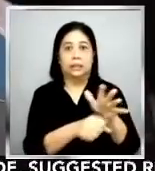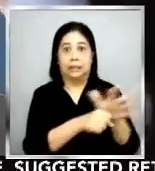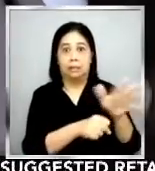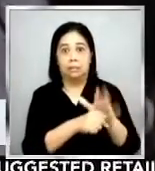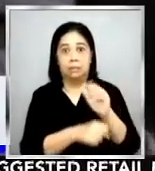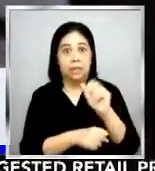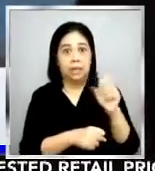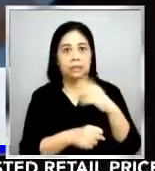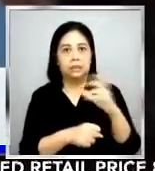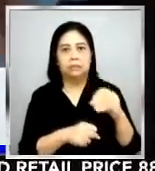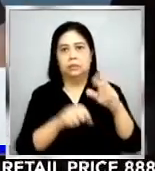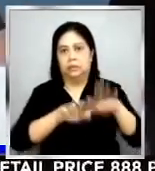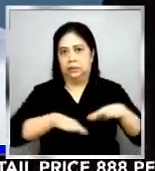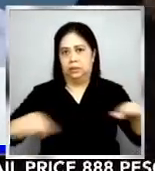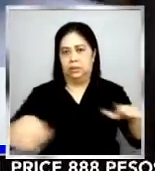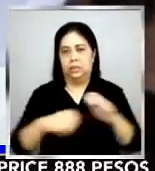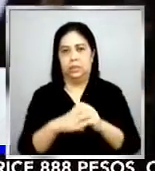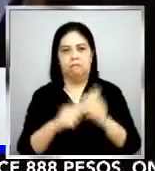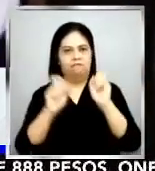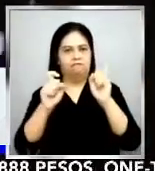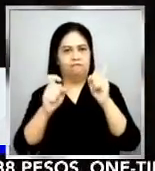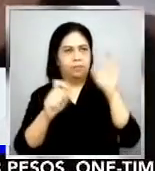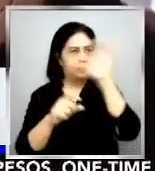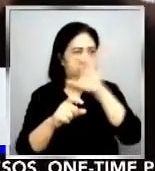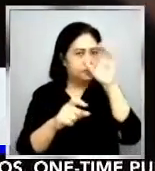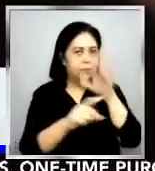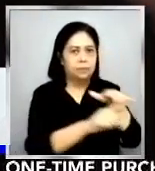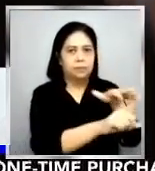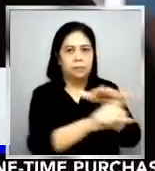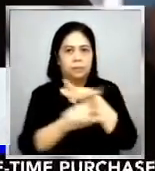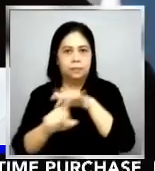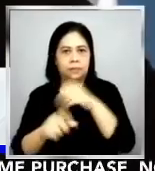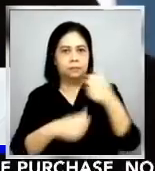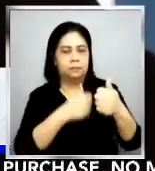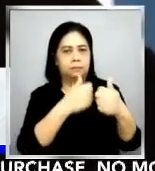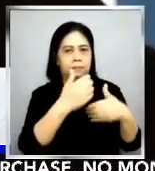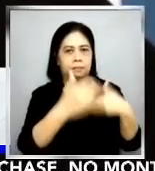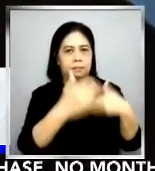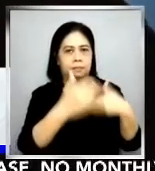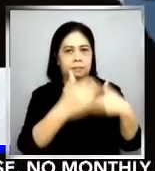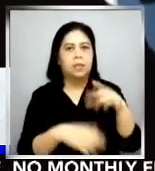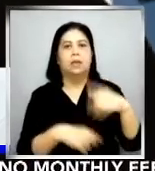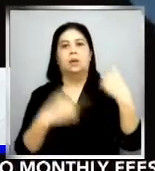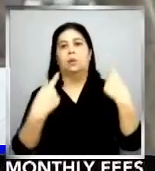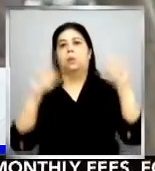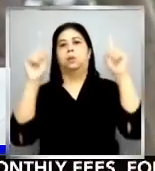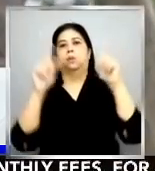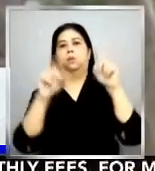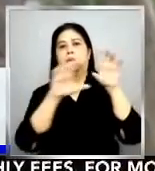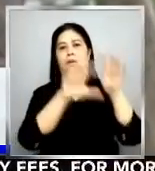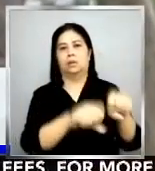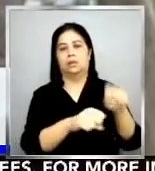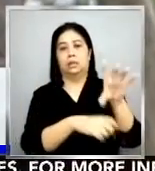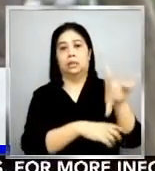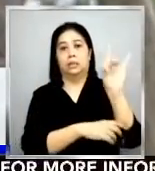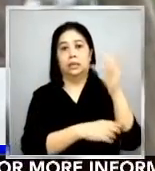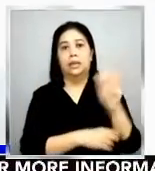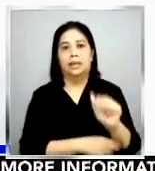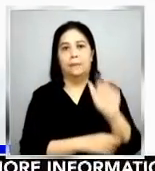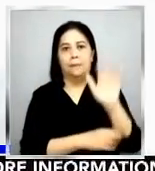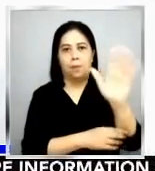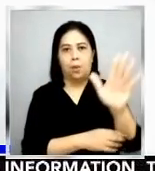deployed FSU agents to conduct surveillance and casing operations. We finally located him in Antipolo City after days of